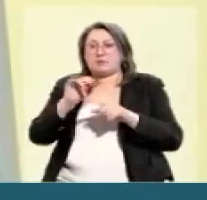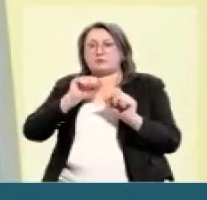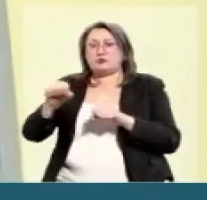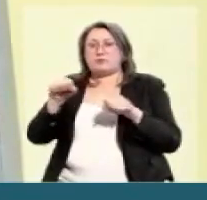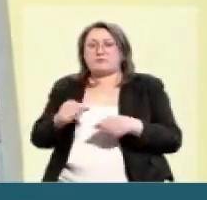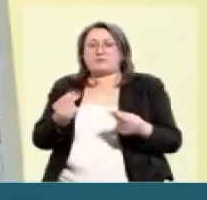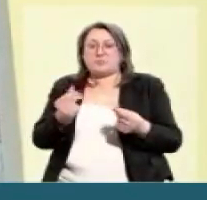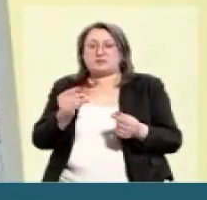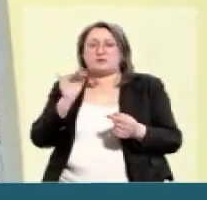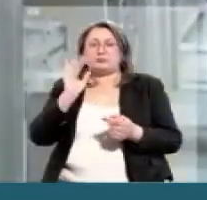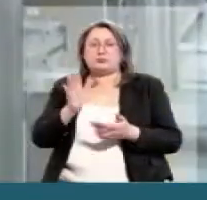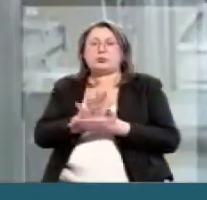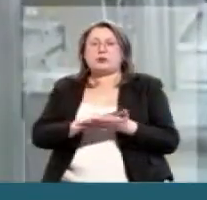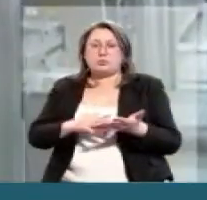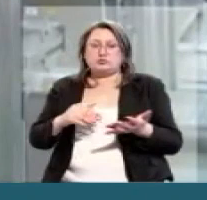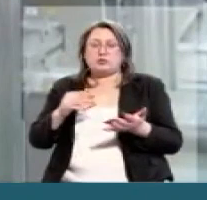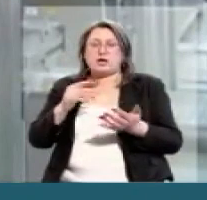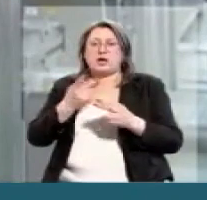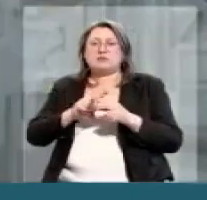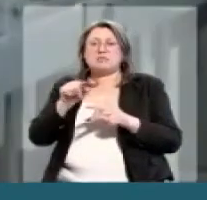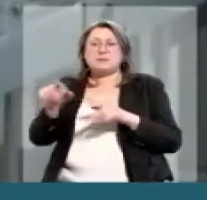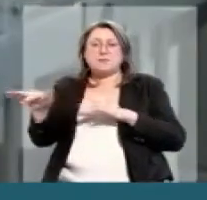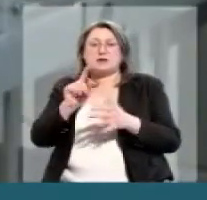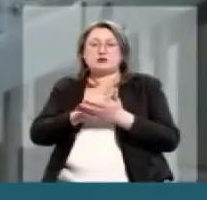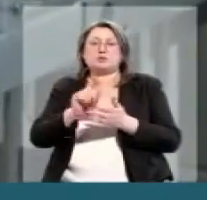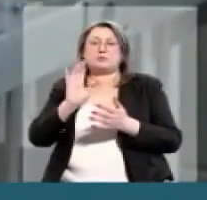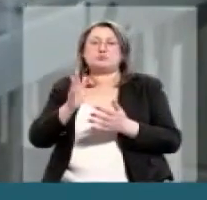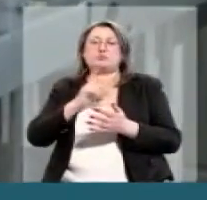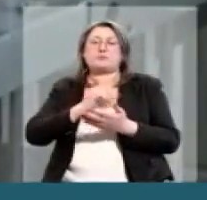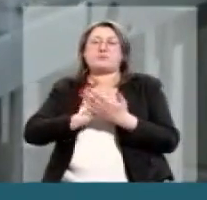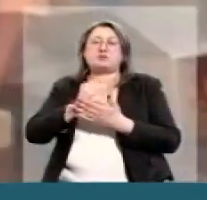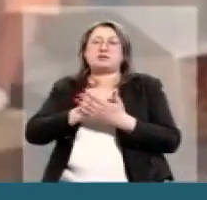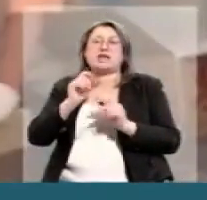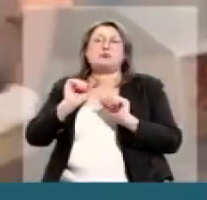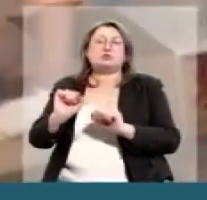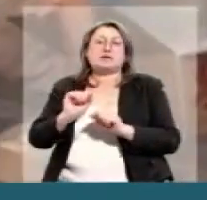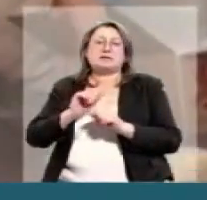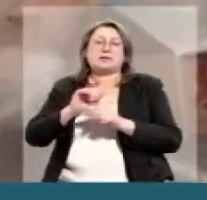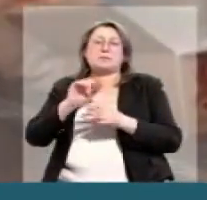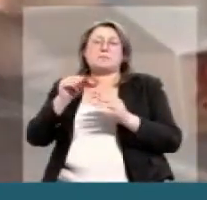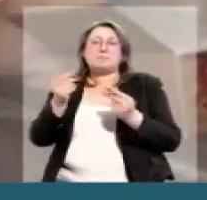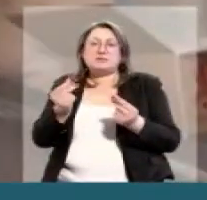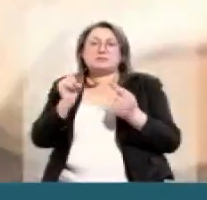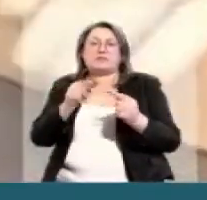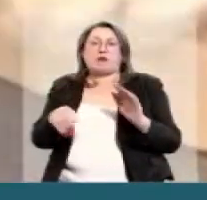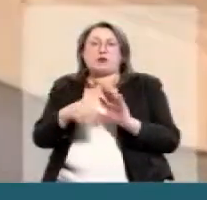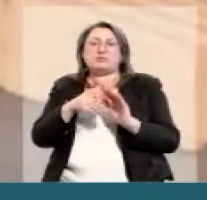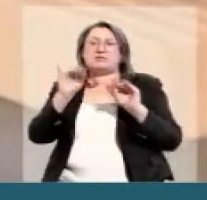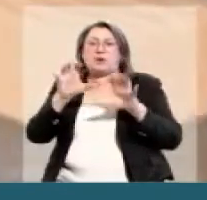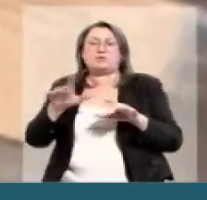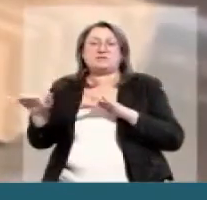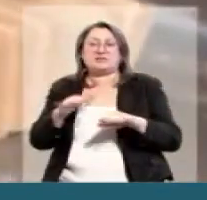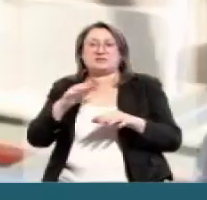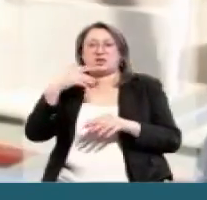защите прав предпринимателей будет продолжена. Указанные меры должны привести к повышению иммунитета бизнеса против коррупции и незаконных действий со